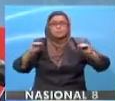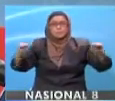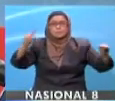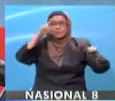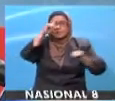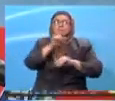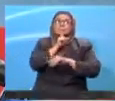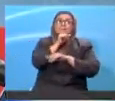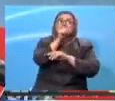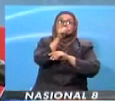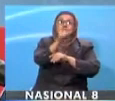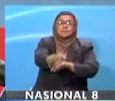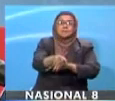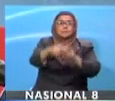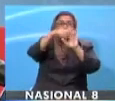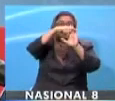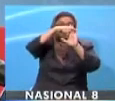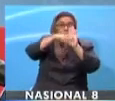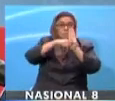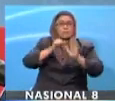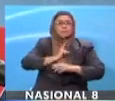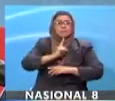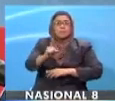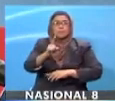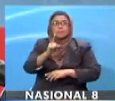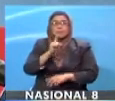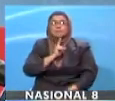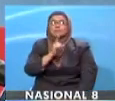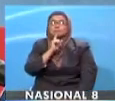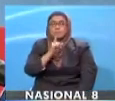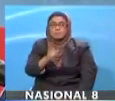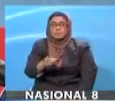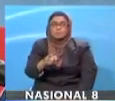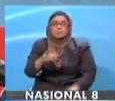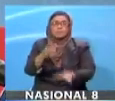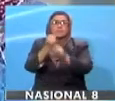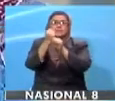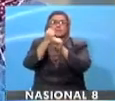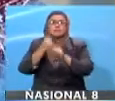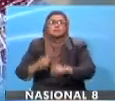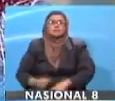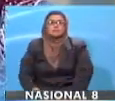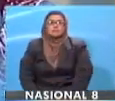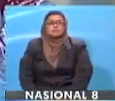memastikan bahawa prinsip Islam yang sebenar.